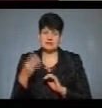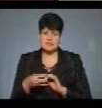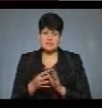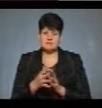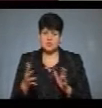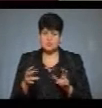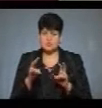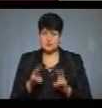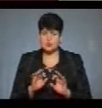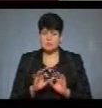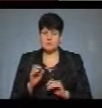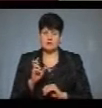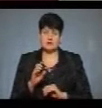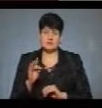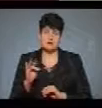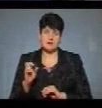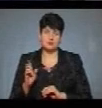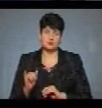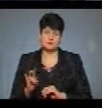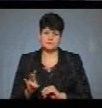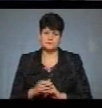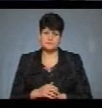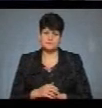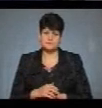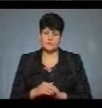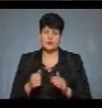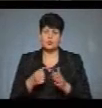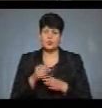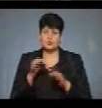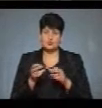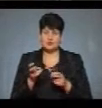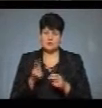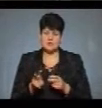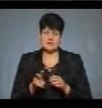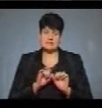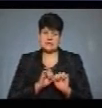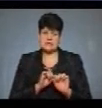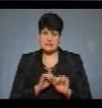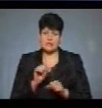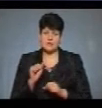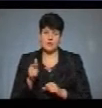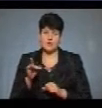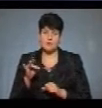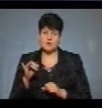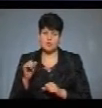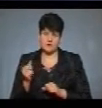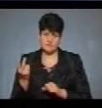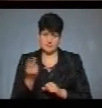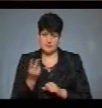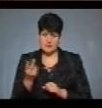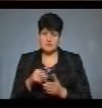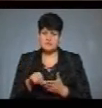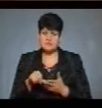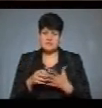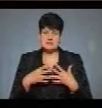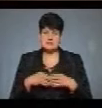засідання розповість Богдана Сарабун. До суду прийшли захисники Андрія Горбатюка, Петро Грода та Тарас Боднарчук, представники